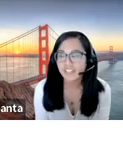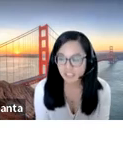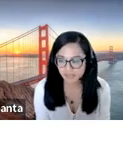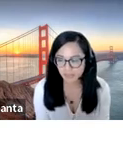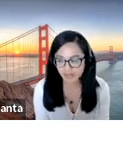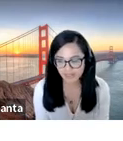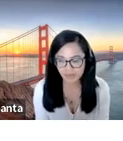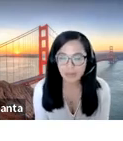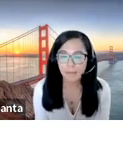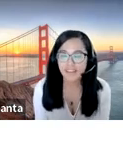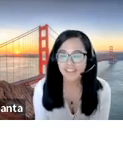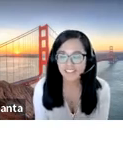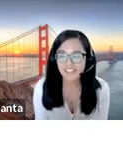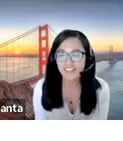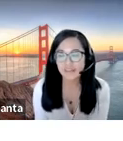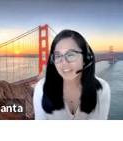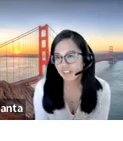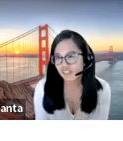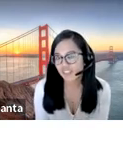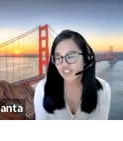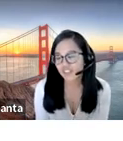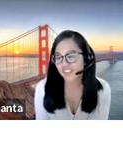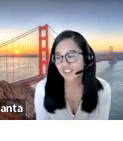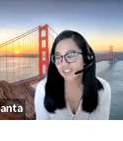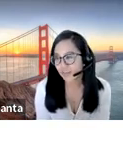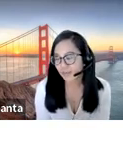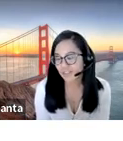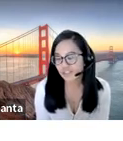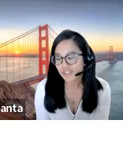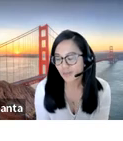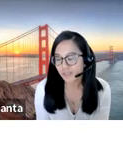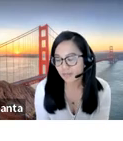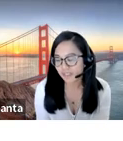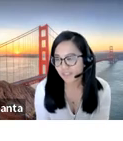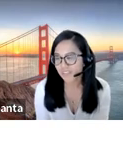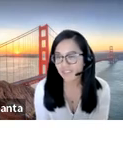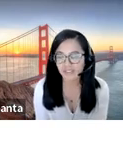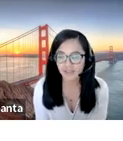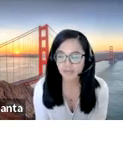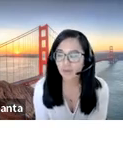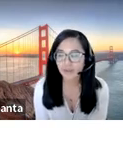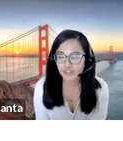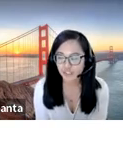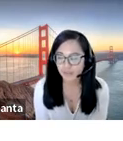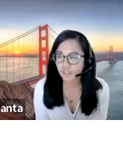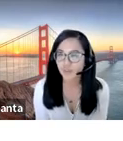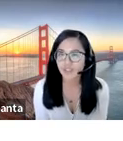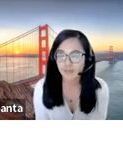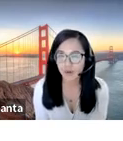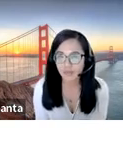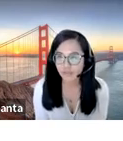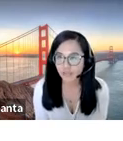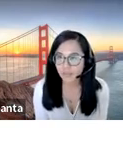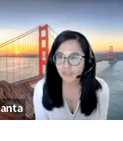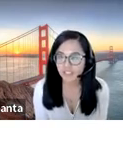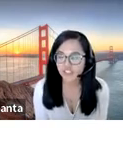Yes, it's been a while, but it is an interagency collaboration. And what that means is it's a partnership between the